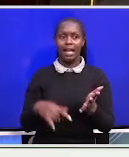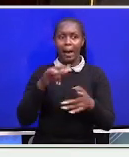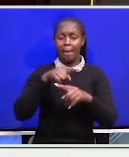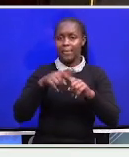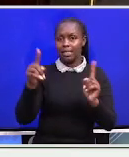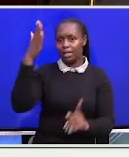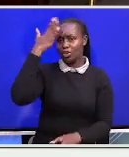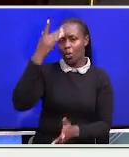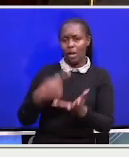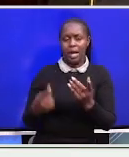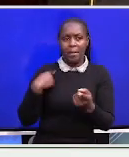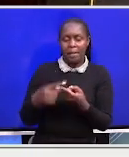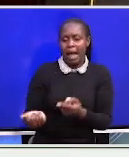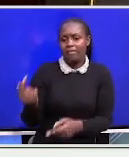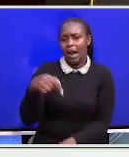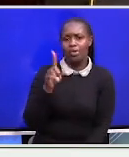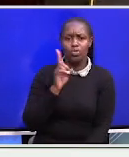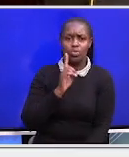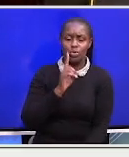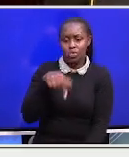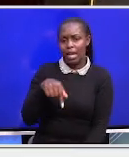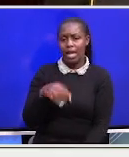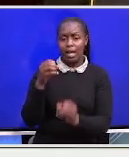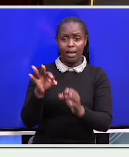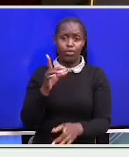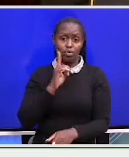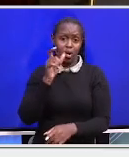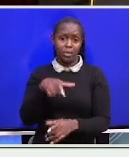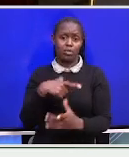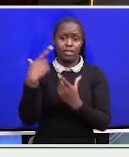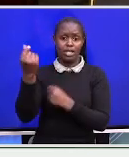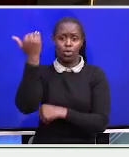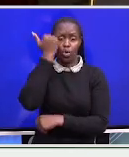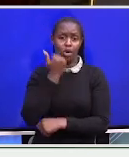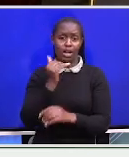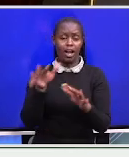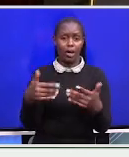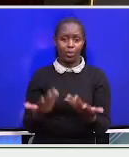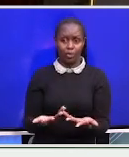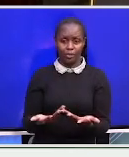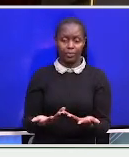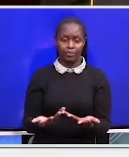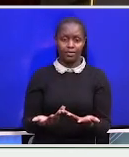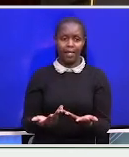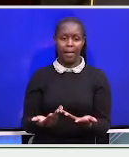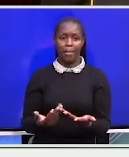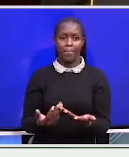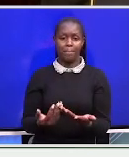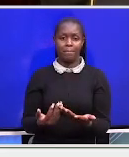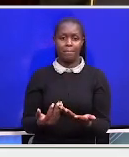Mimi nimeingia hapa tu leo. Kesho mtu akiniambia niende, kwa nini niende kotini? Hiari ya watu, sasa utakuja kumuongoza nani